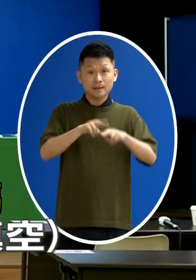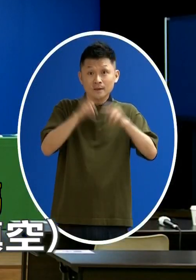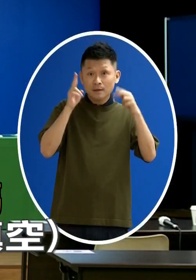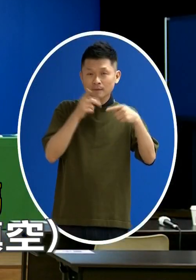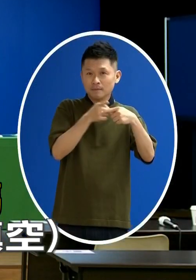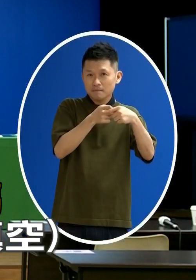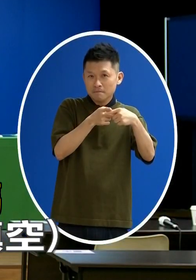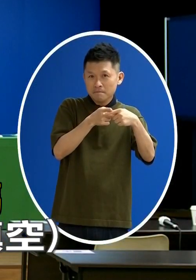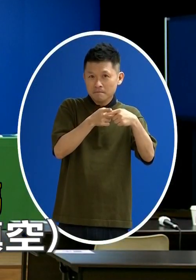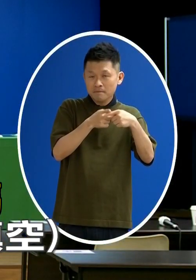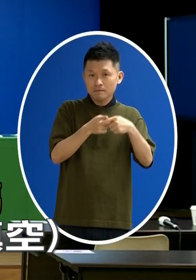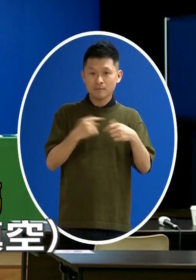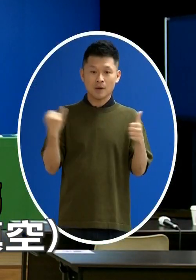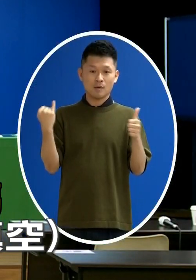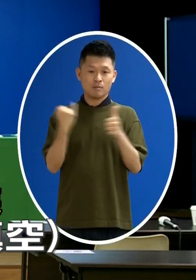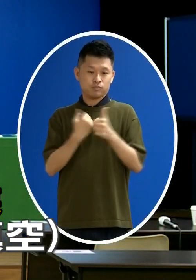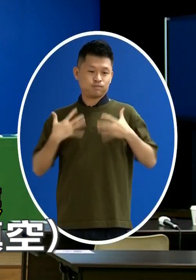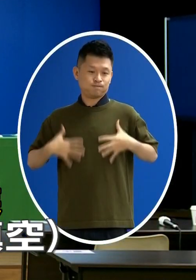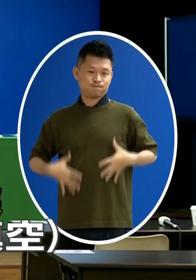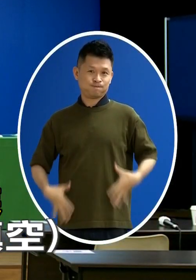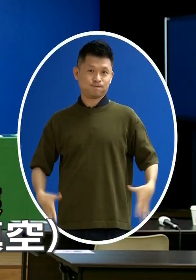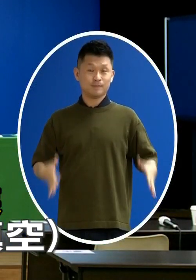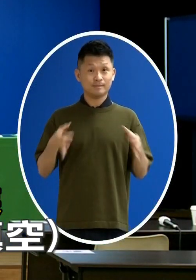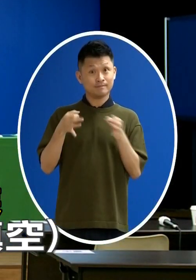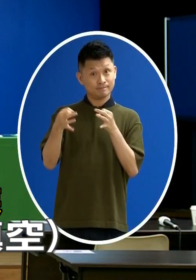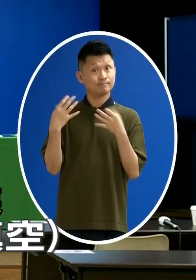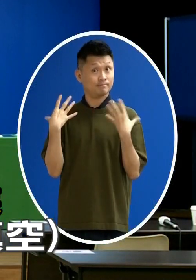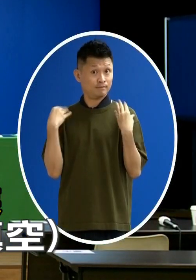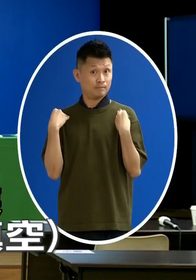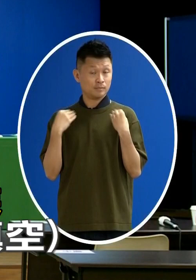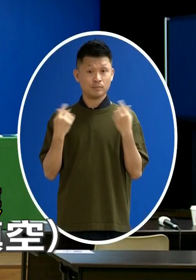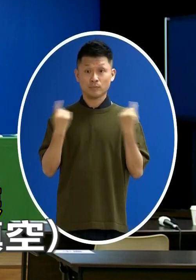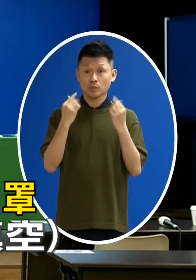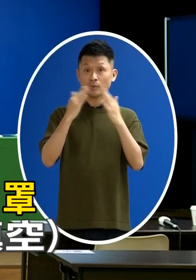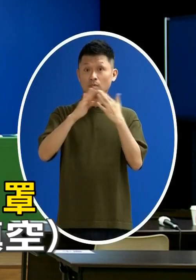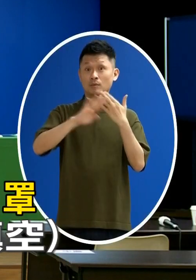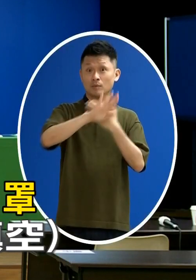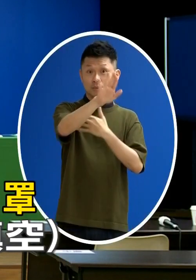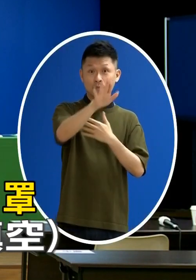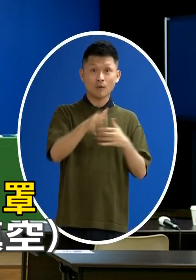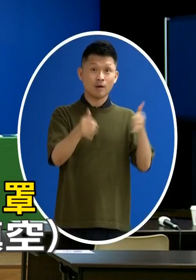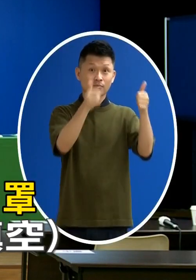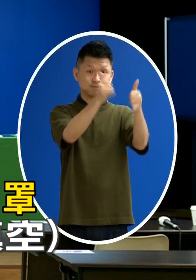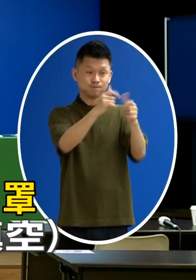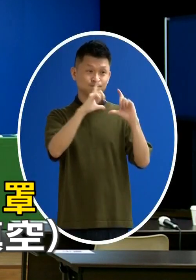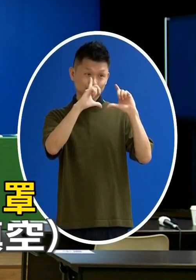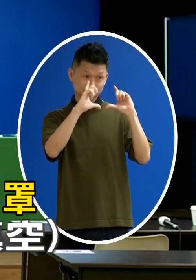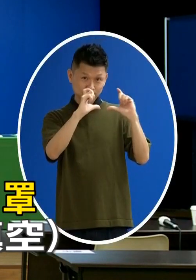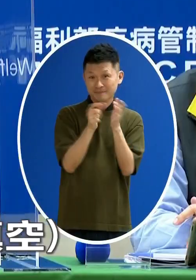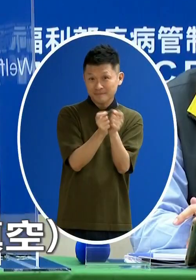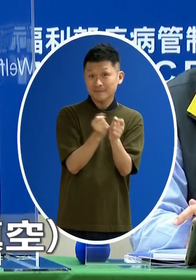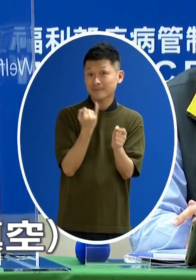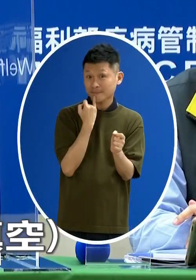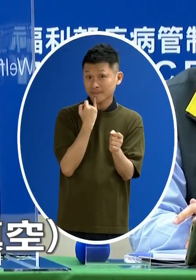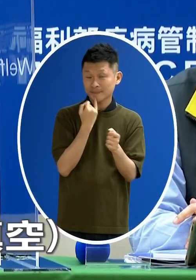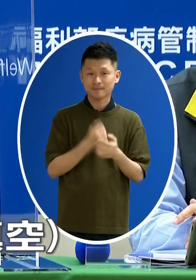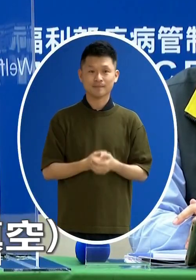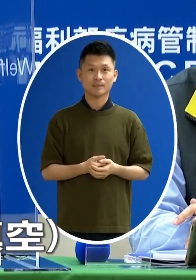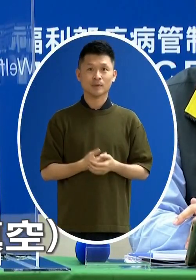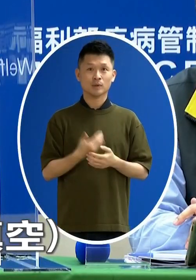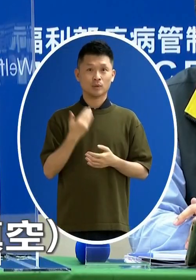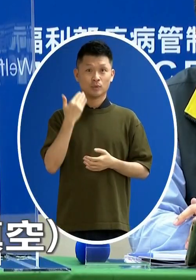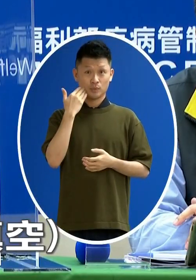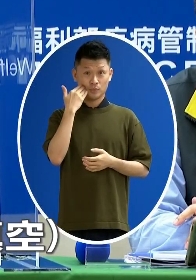有包含婚纱业吗？如果像是户外拍摄的时候，新人可不可以暂时拿下口罩？ 距离有当然